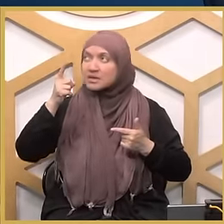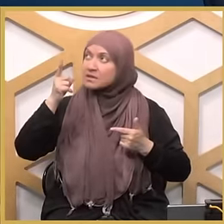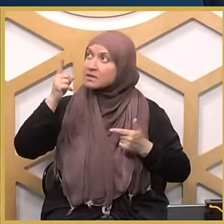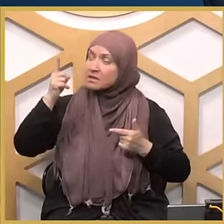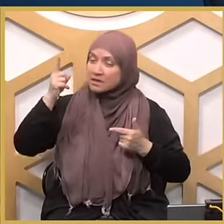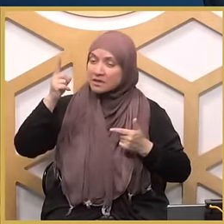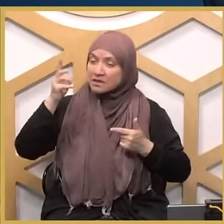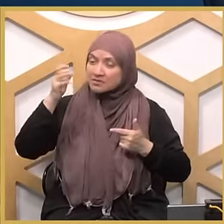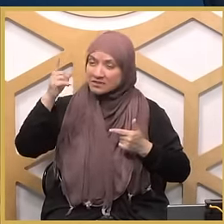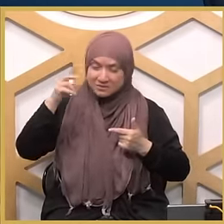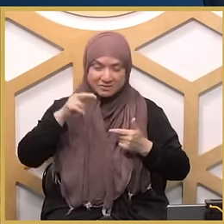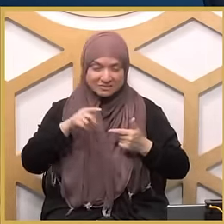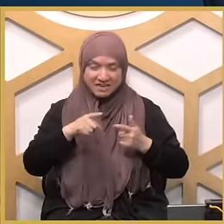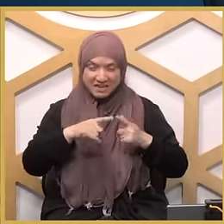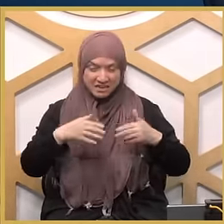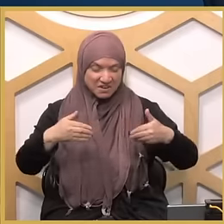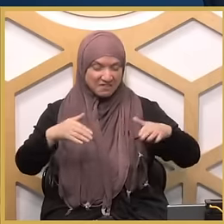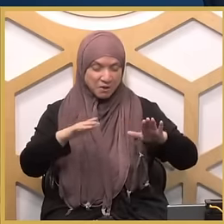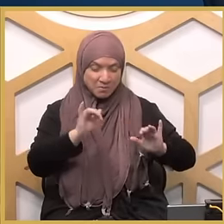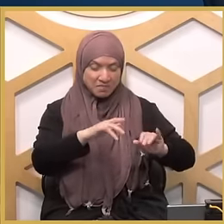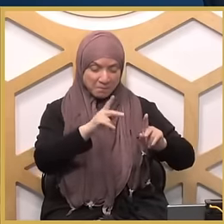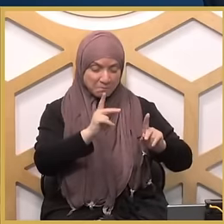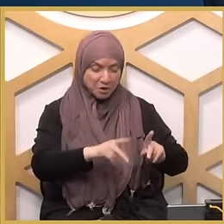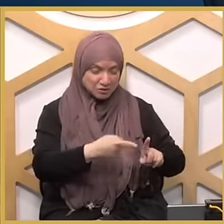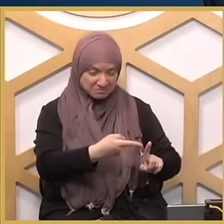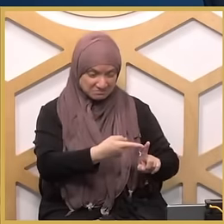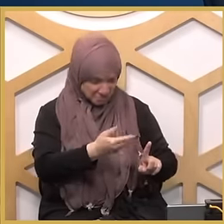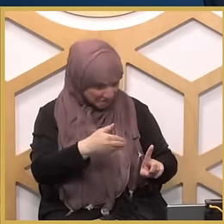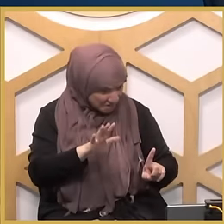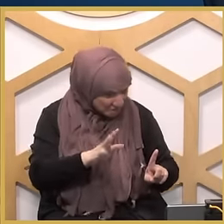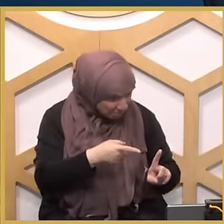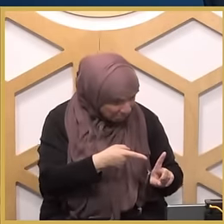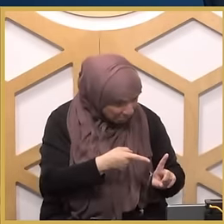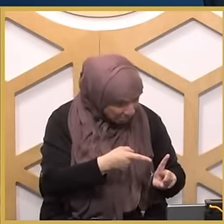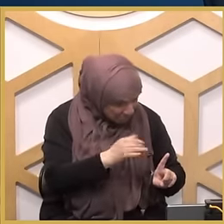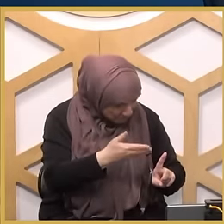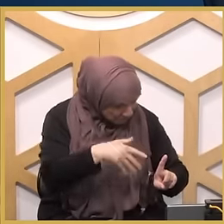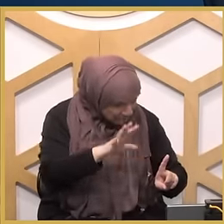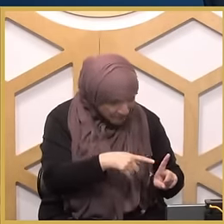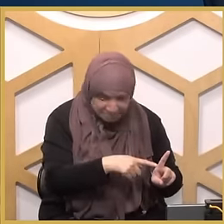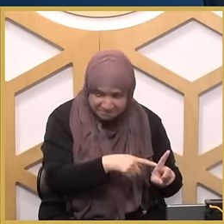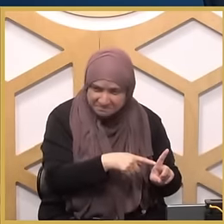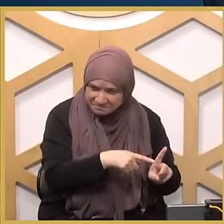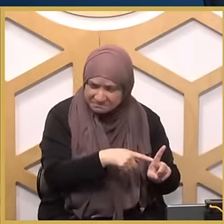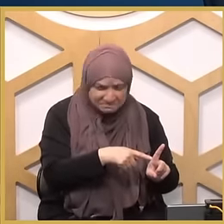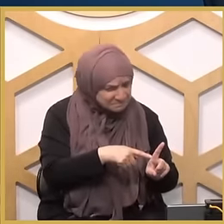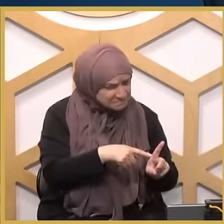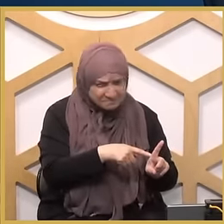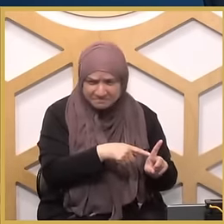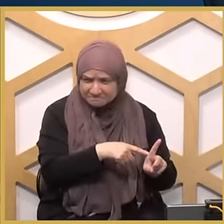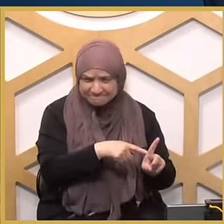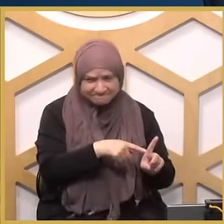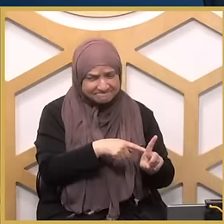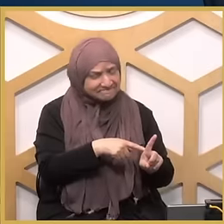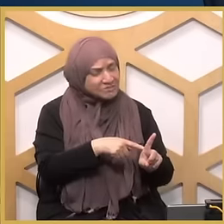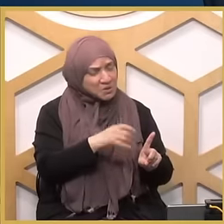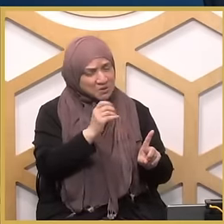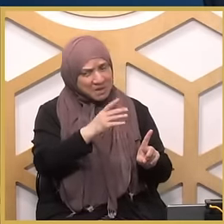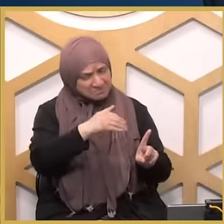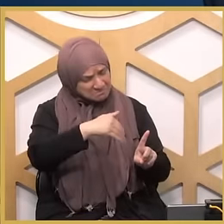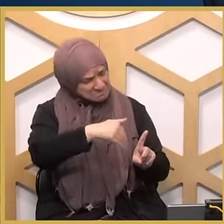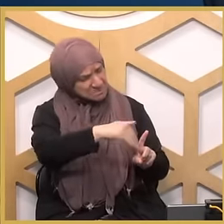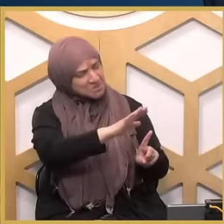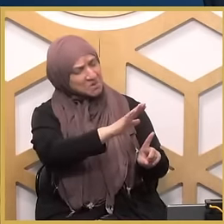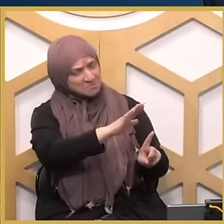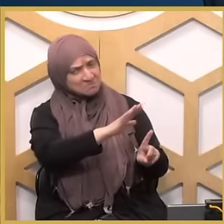وَبَيْنَ نَفْسِهِ وَشَيْطَانِهِ. And Allah subhanahu wa ta'ala forsaken you and leave you to yourself and to shaytan. So shaytan start devising all these